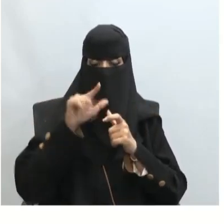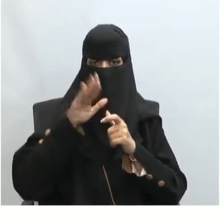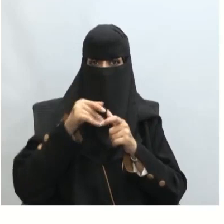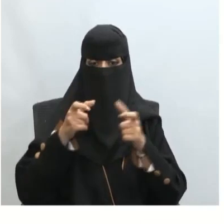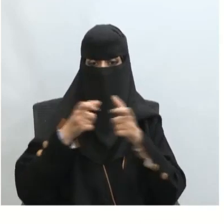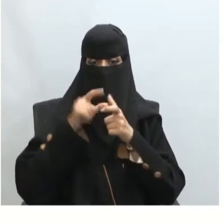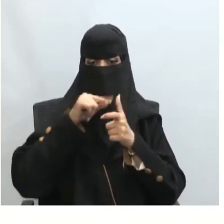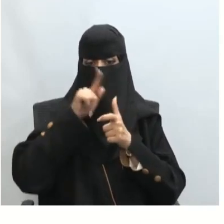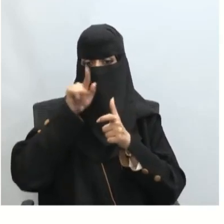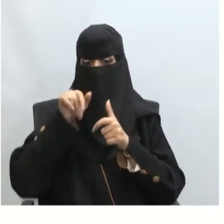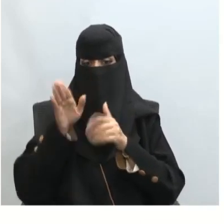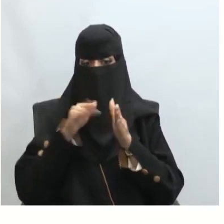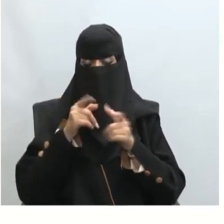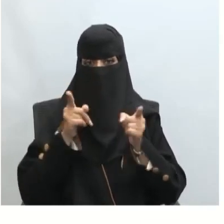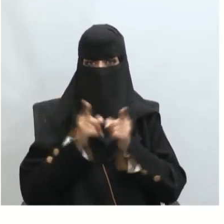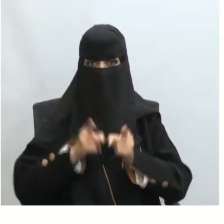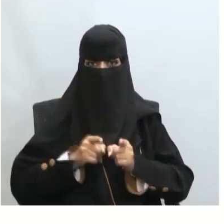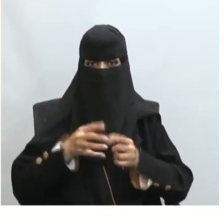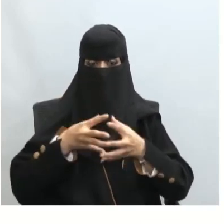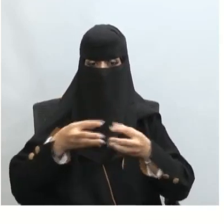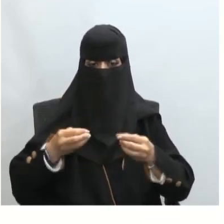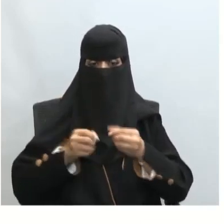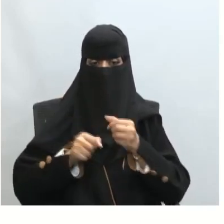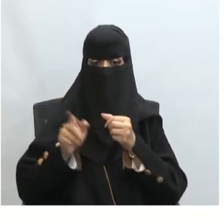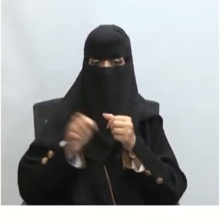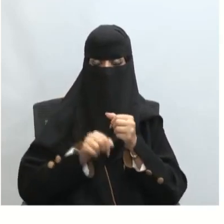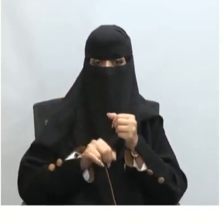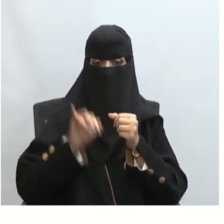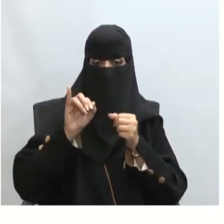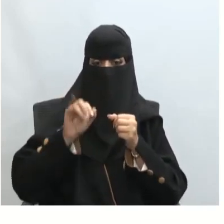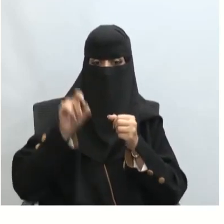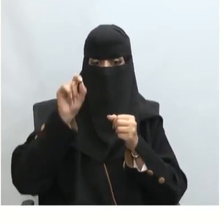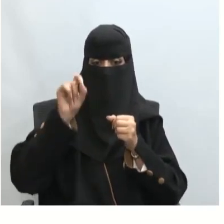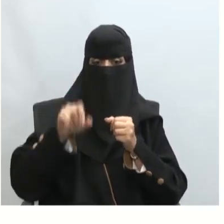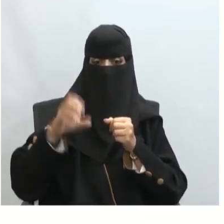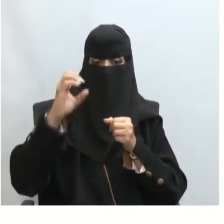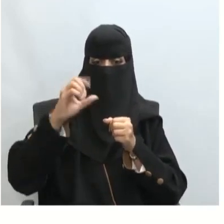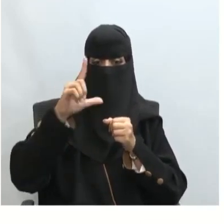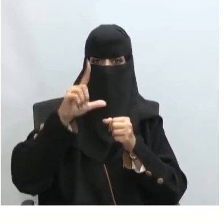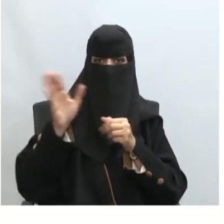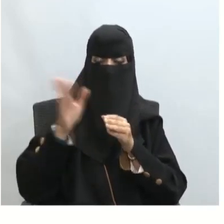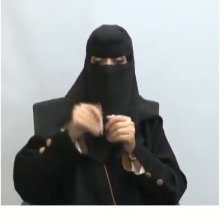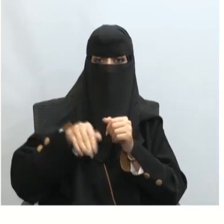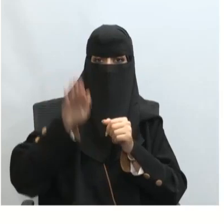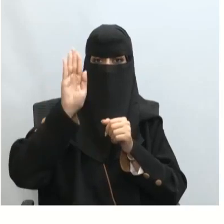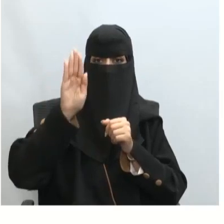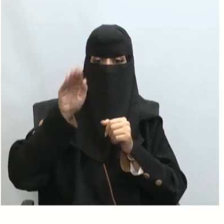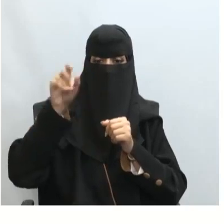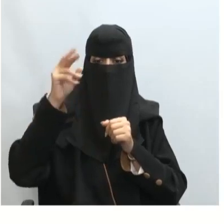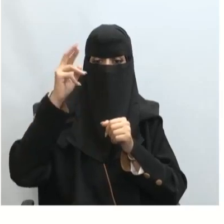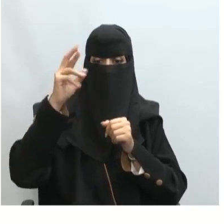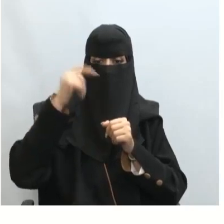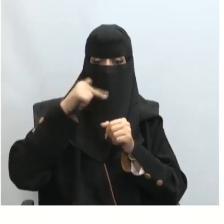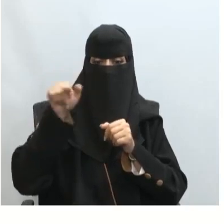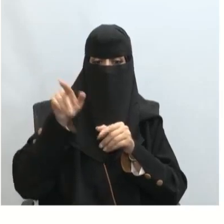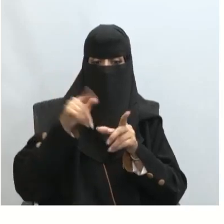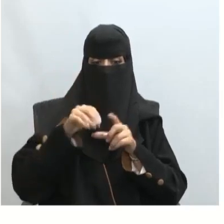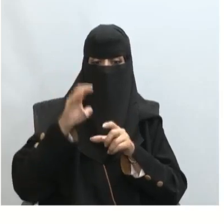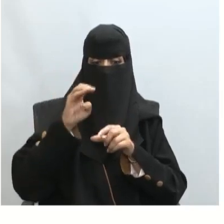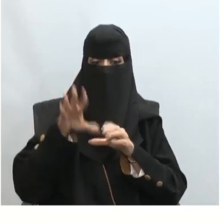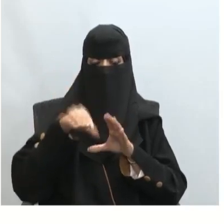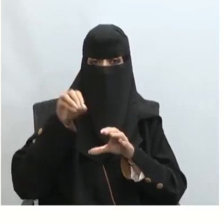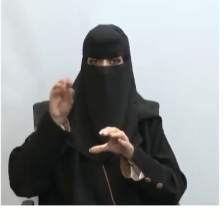يحل محلها حدد هنا بي ار سي ال اف اي اذا مباشره ساقول انه الهلجنه